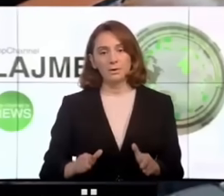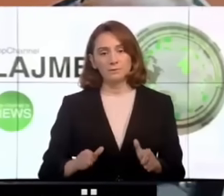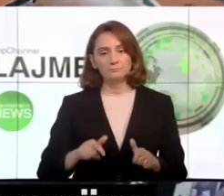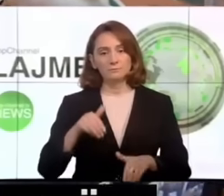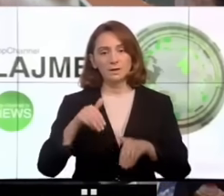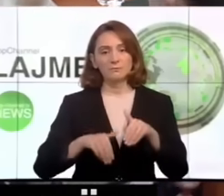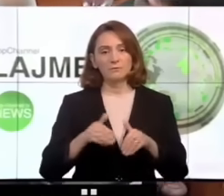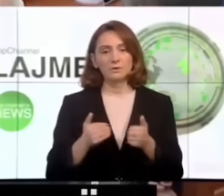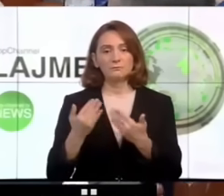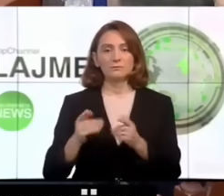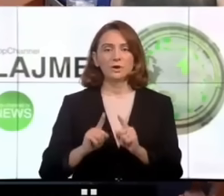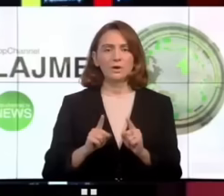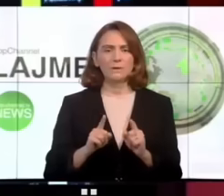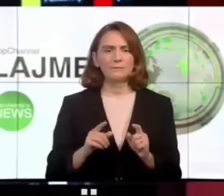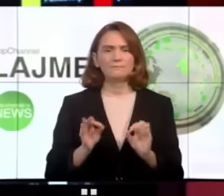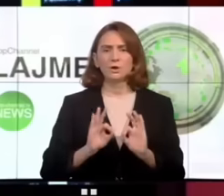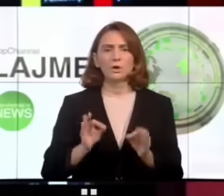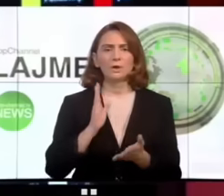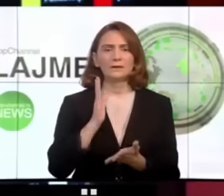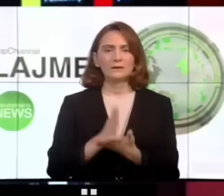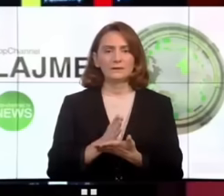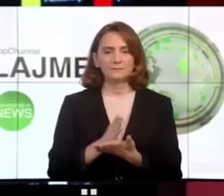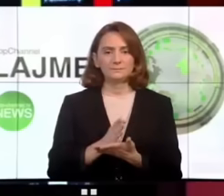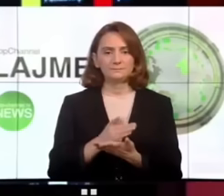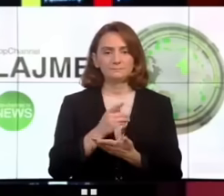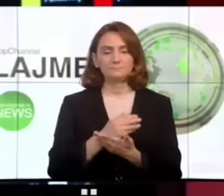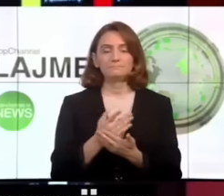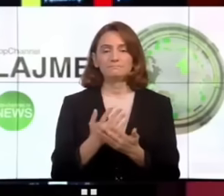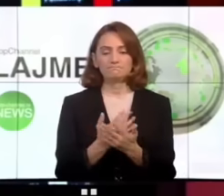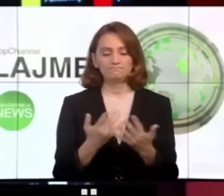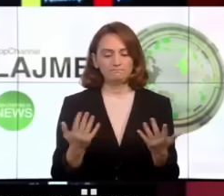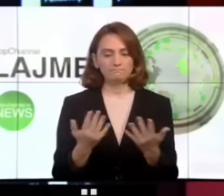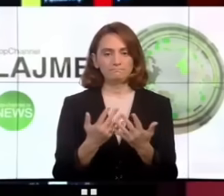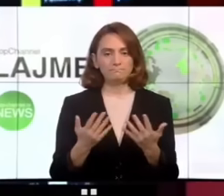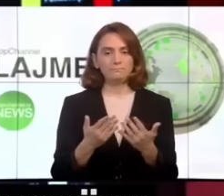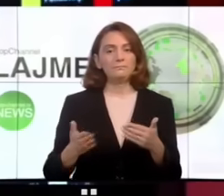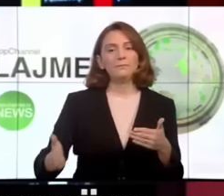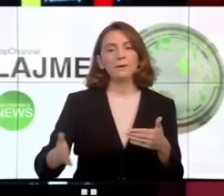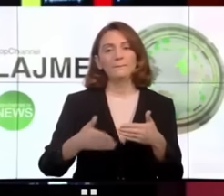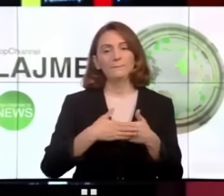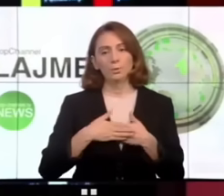pretendimin e papajtueshmërisë. Mbyllet votimi me elektronik.